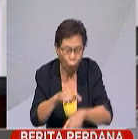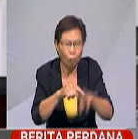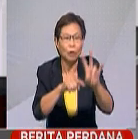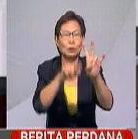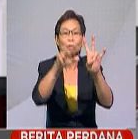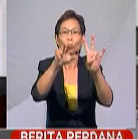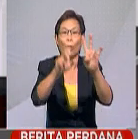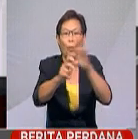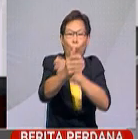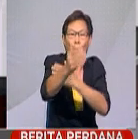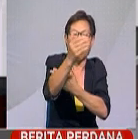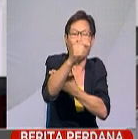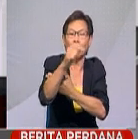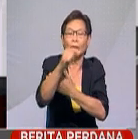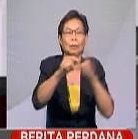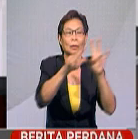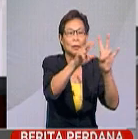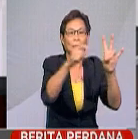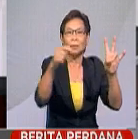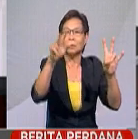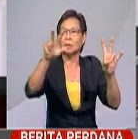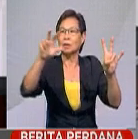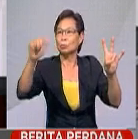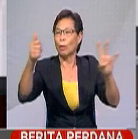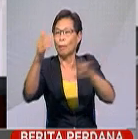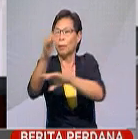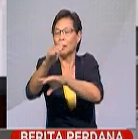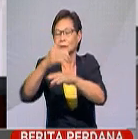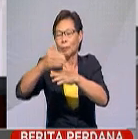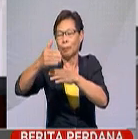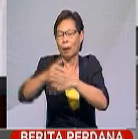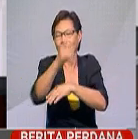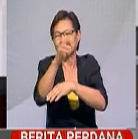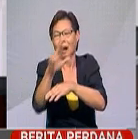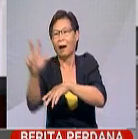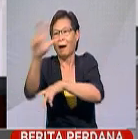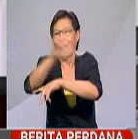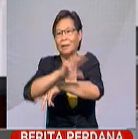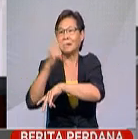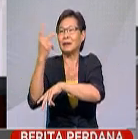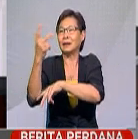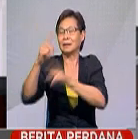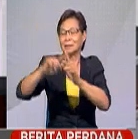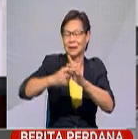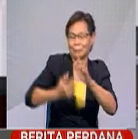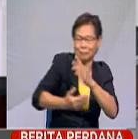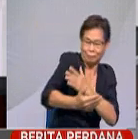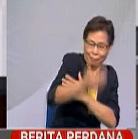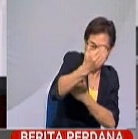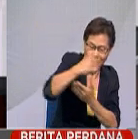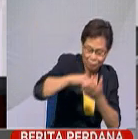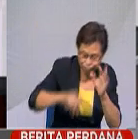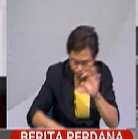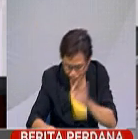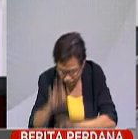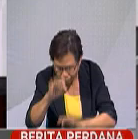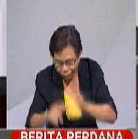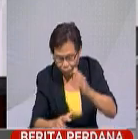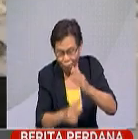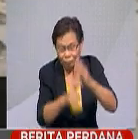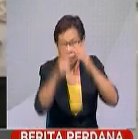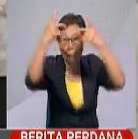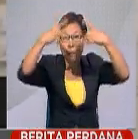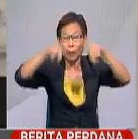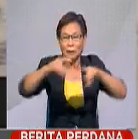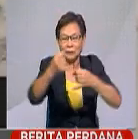7.30 pagi hingga 3.10 petang tadi selepas operasi hari ketiga dimulakan pagi tadi. Menurut Timbalan